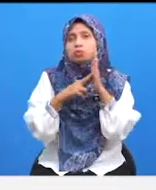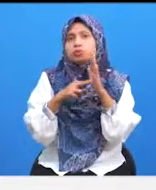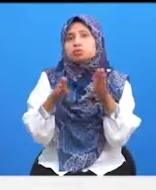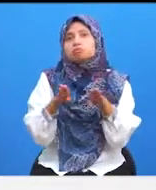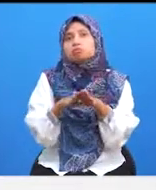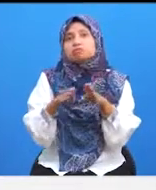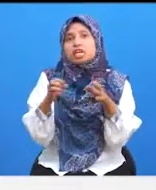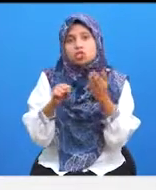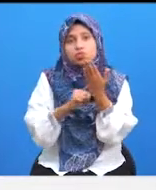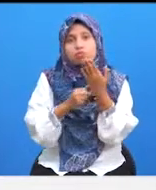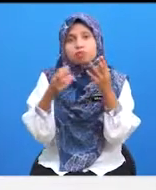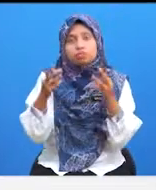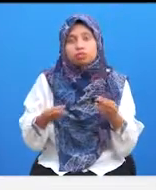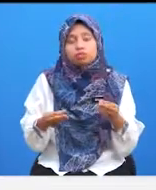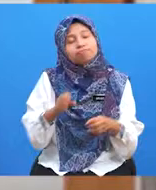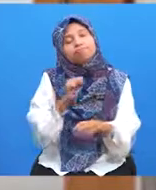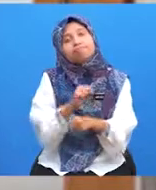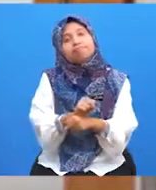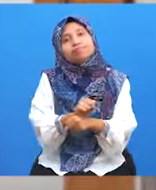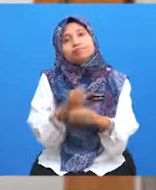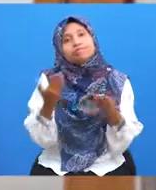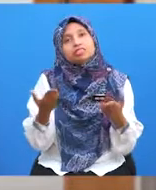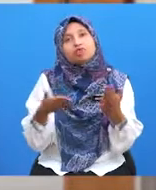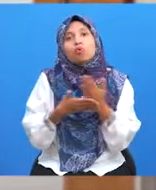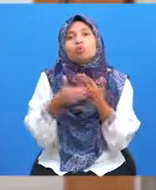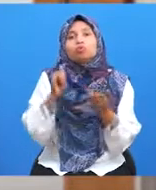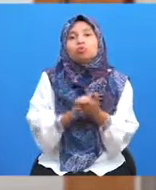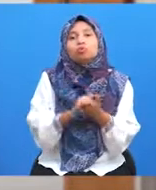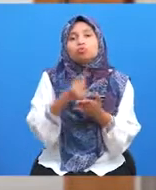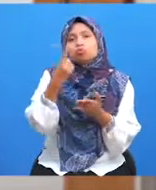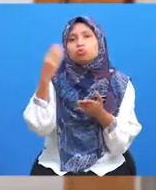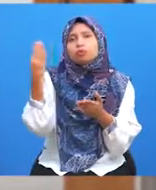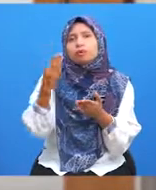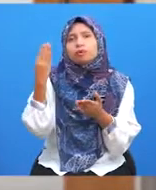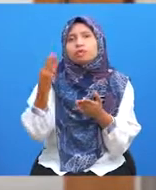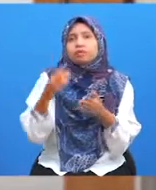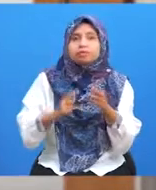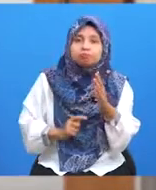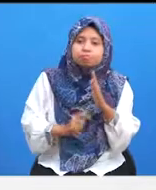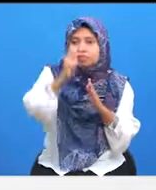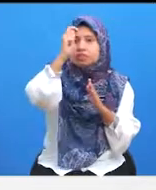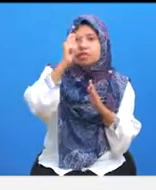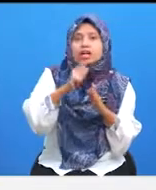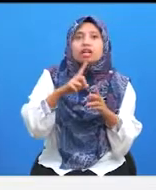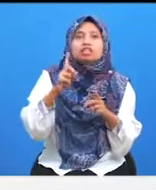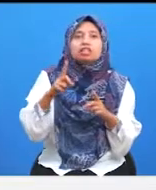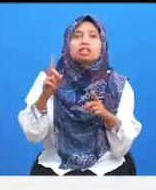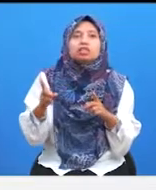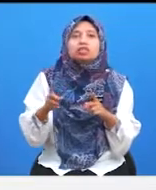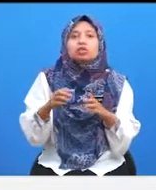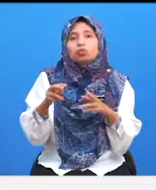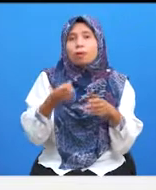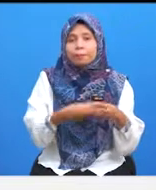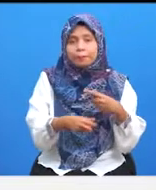Fauzi ini adalah pekerja oleh itu bagi crempe sekitaran meningkat sesebuah perniagaan